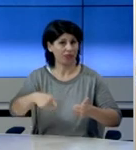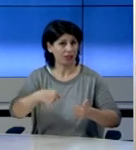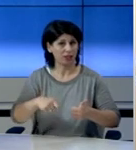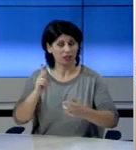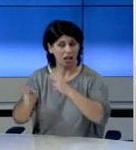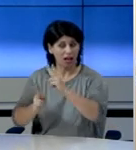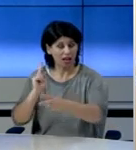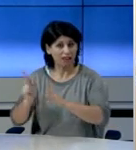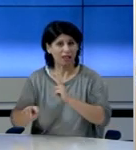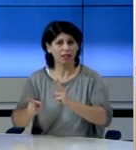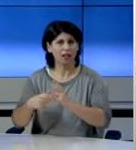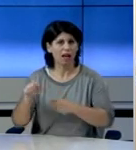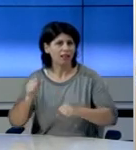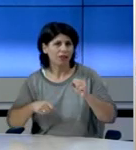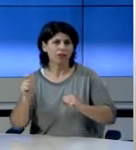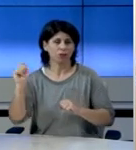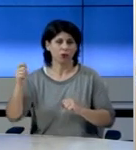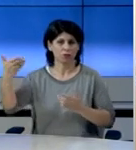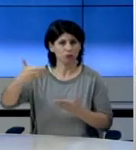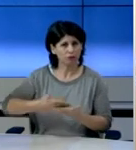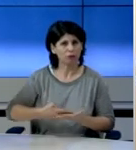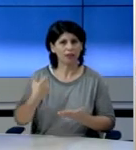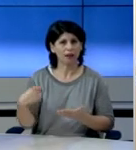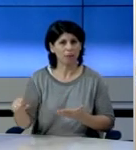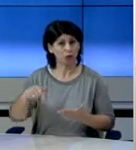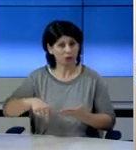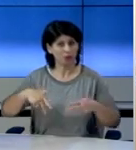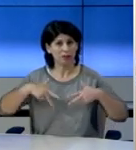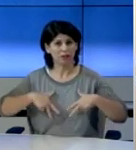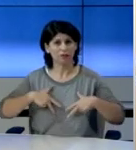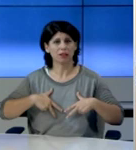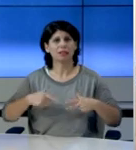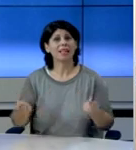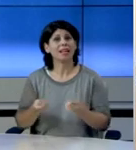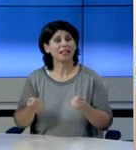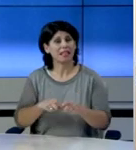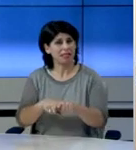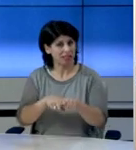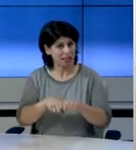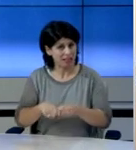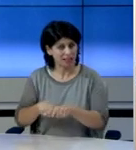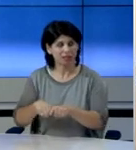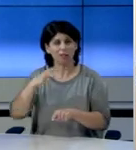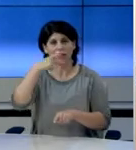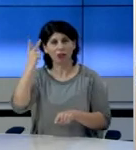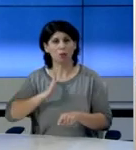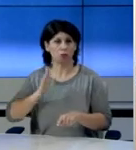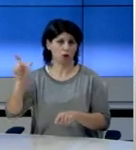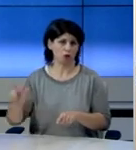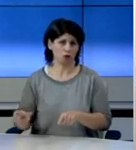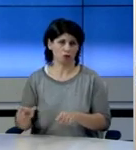τις αντιδραστικές πολιτικές που φέρνει η απούσα σήμερα κυβέρνηση στις εργασιακές σχέσεις και στα δικαιώματα των